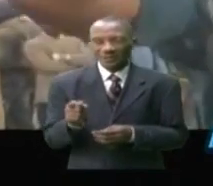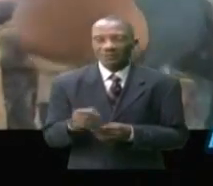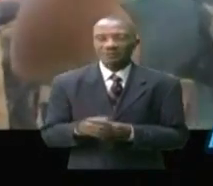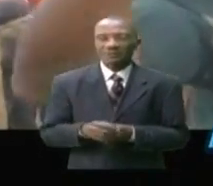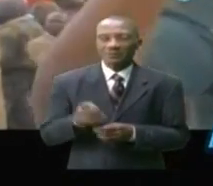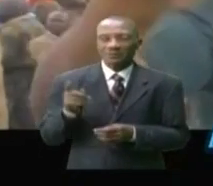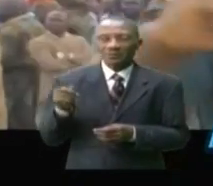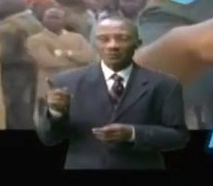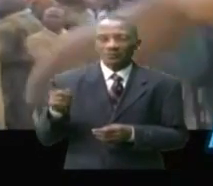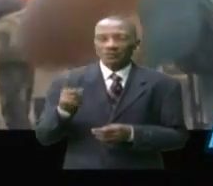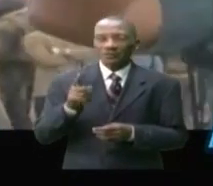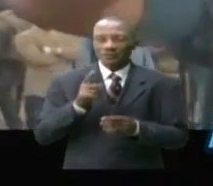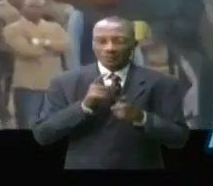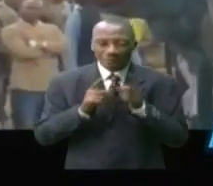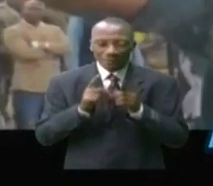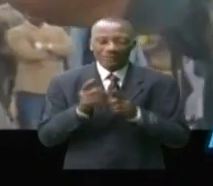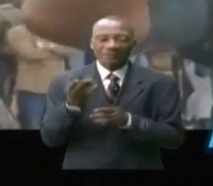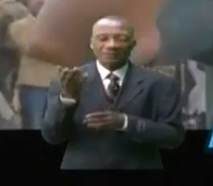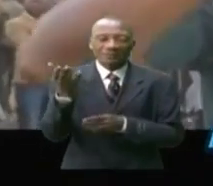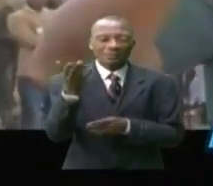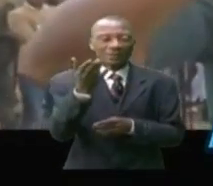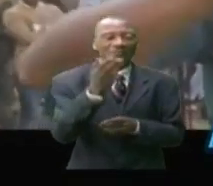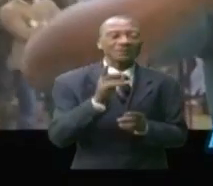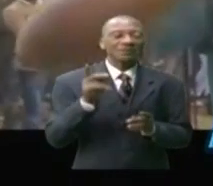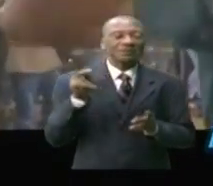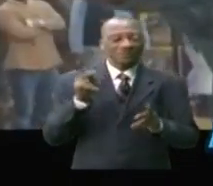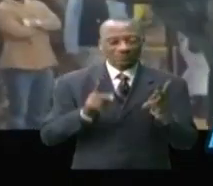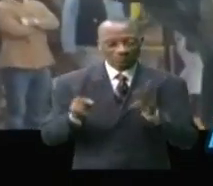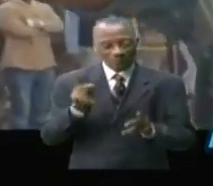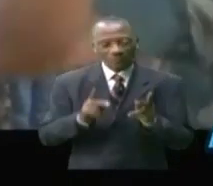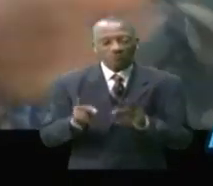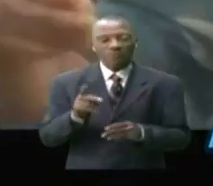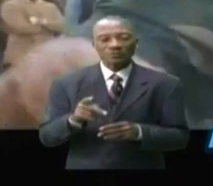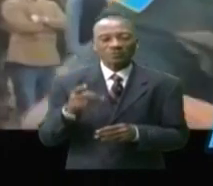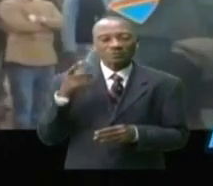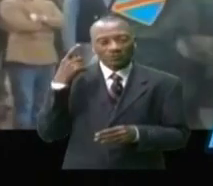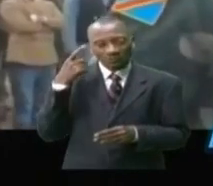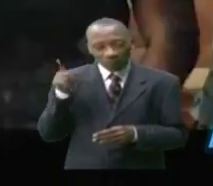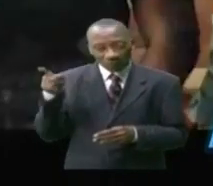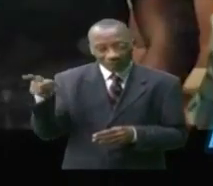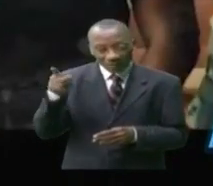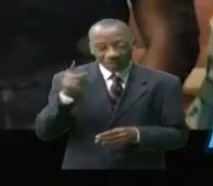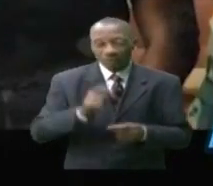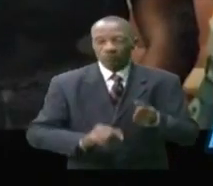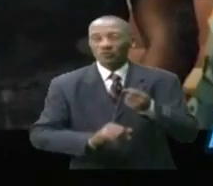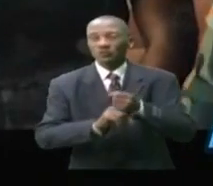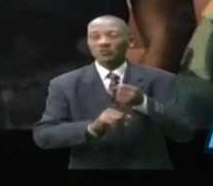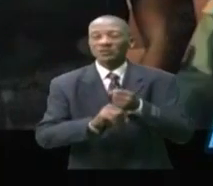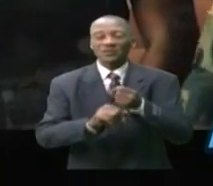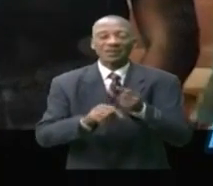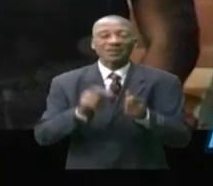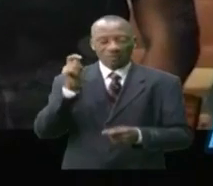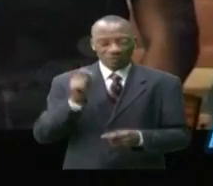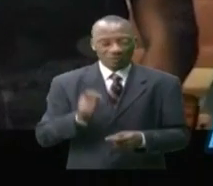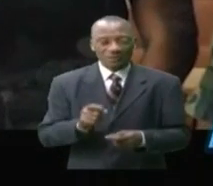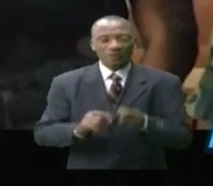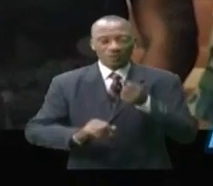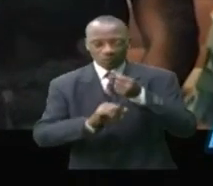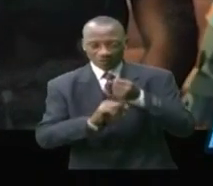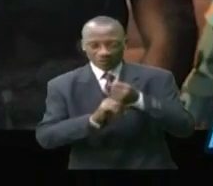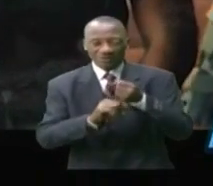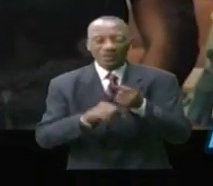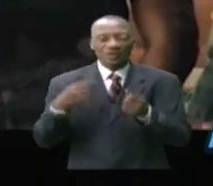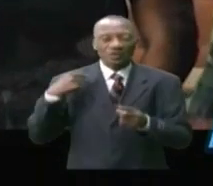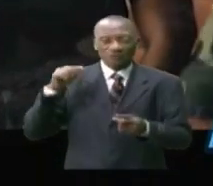de l'Ituri, la population doit s'approprier ces engagements signés par le FPIC. Dès lors qu'on a la garantie et les engagements